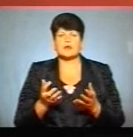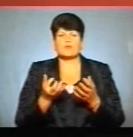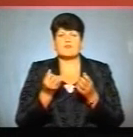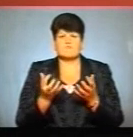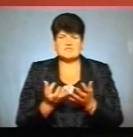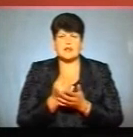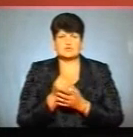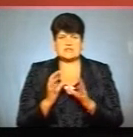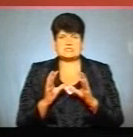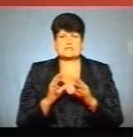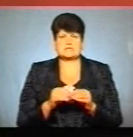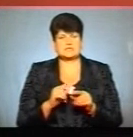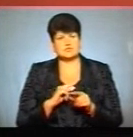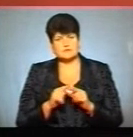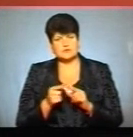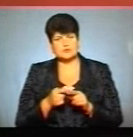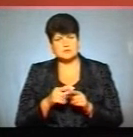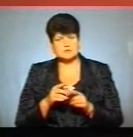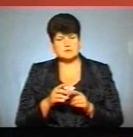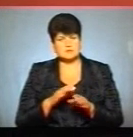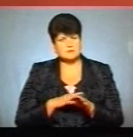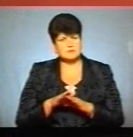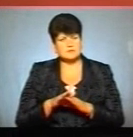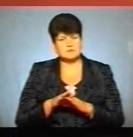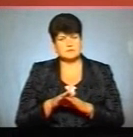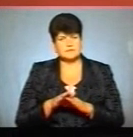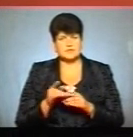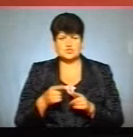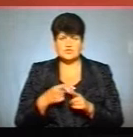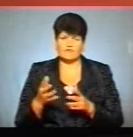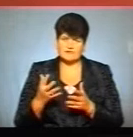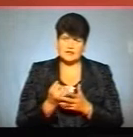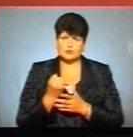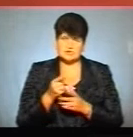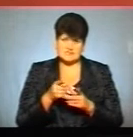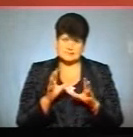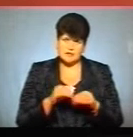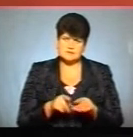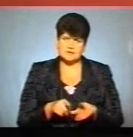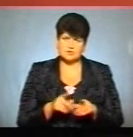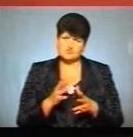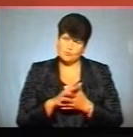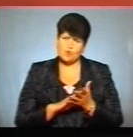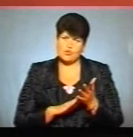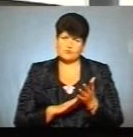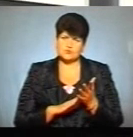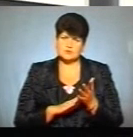вдалося загасити? Чи швидко вони з цим впорались? Чи вдалося все-таки її загасити? Тобто, чи ще